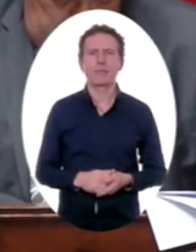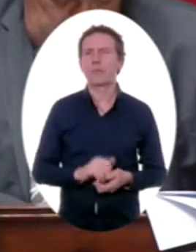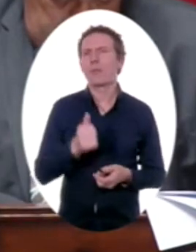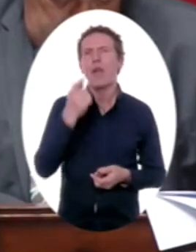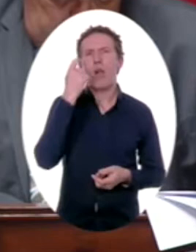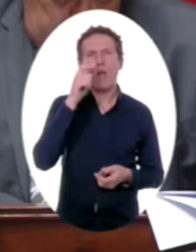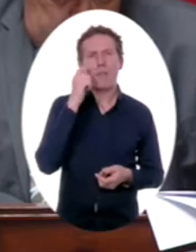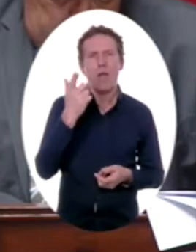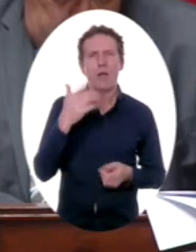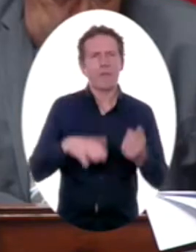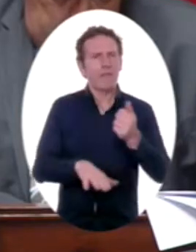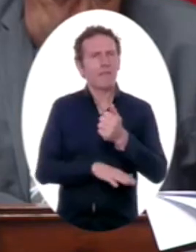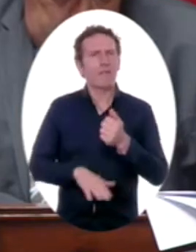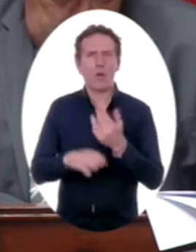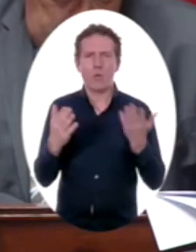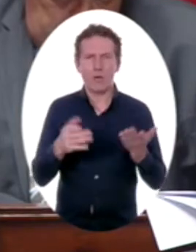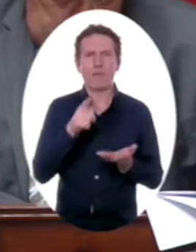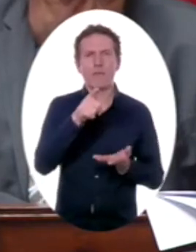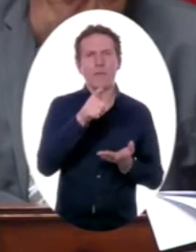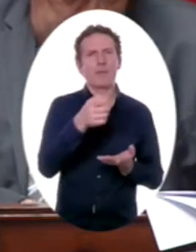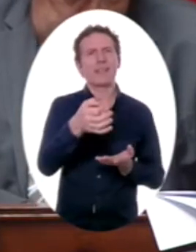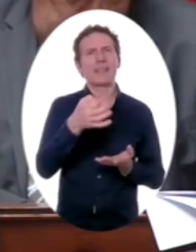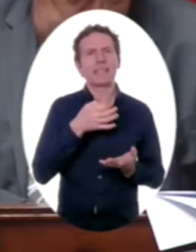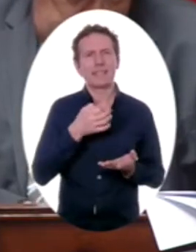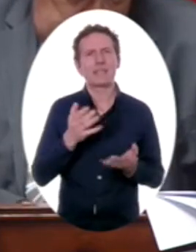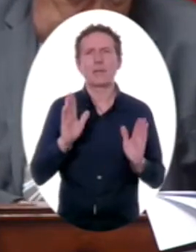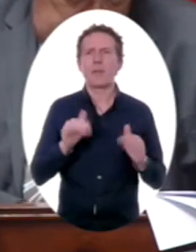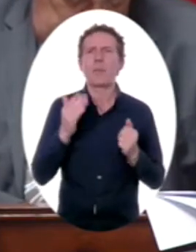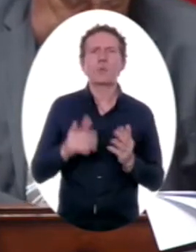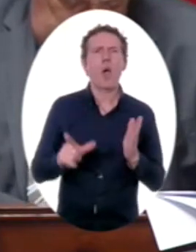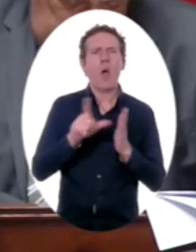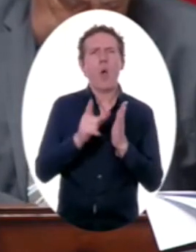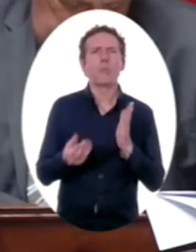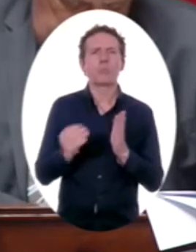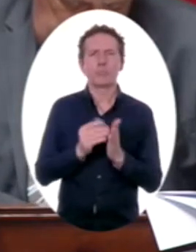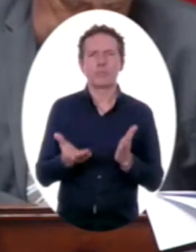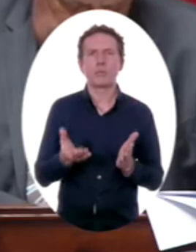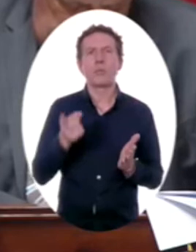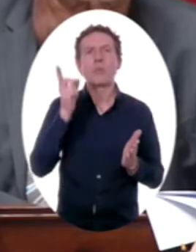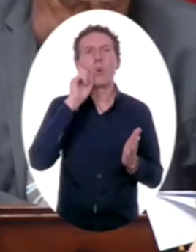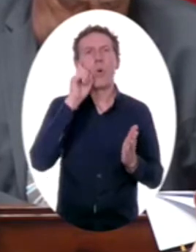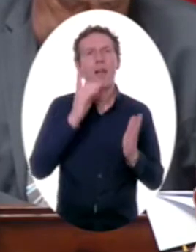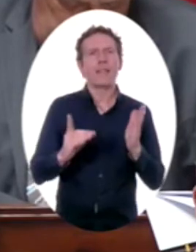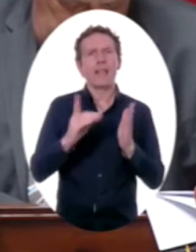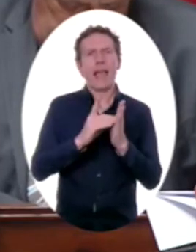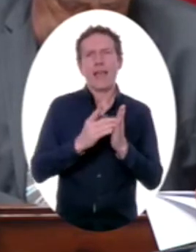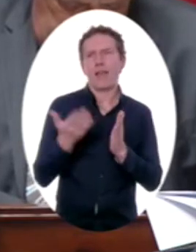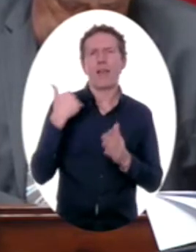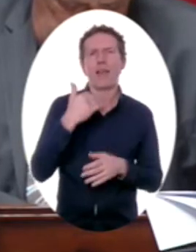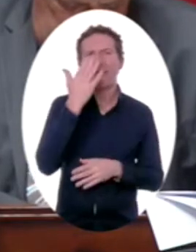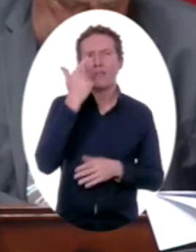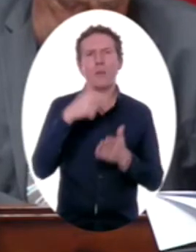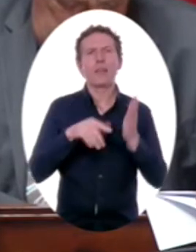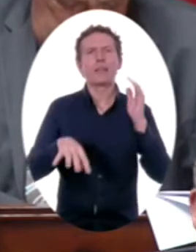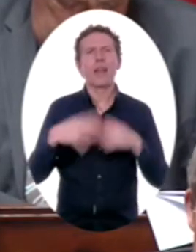Tout d'abord une remarque de fond. Vous avez dit on ne peut pas et pas besoin de légiférer parce qu'un décret a été pris en février